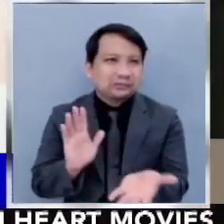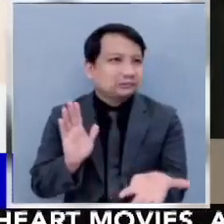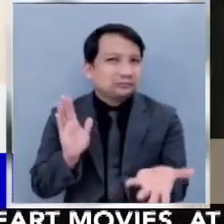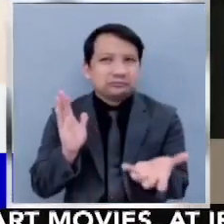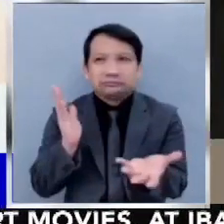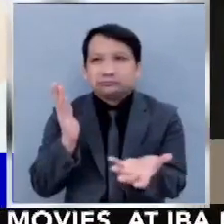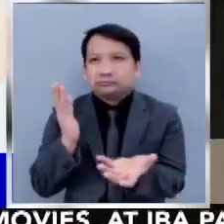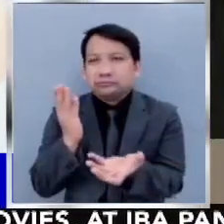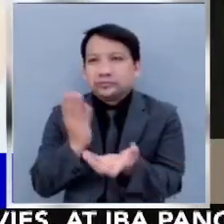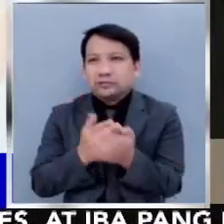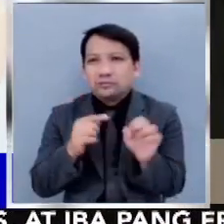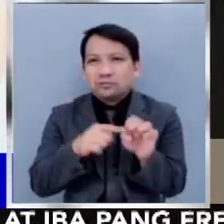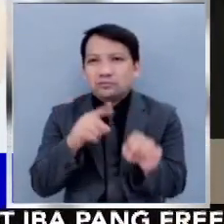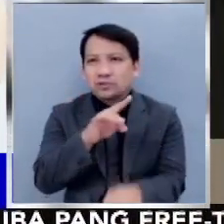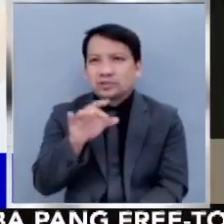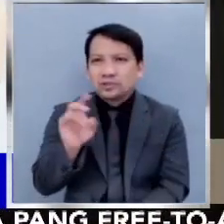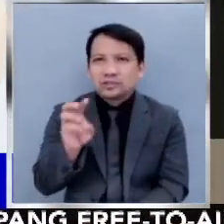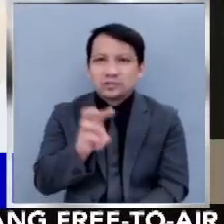million